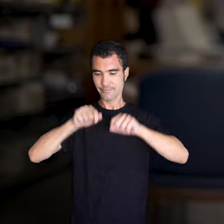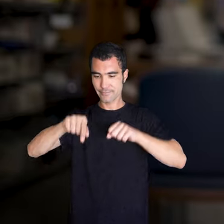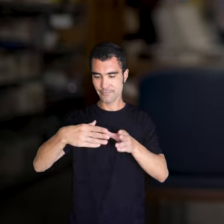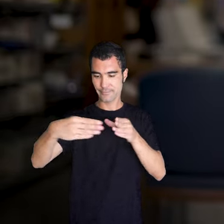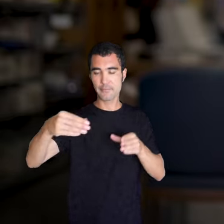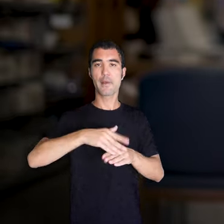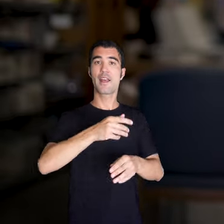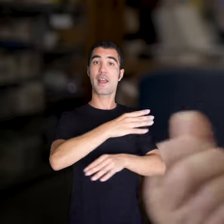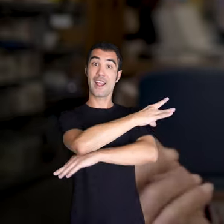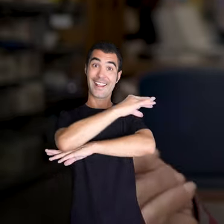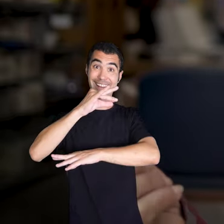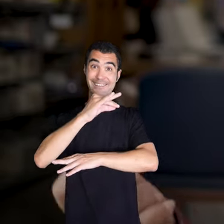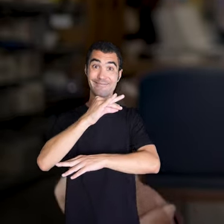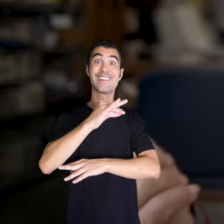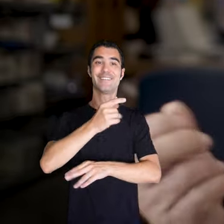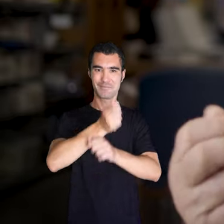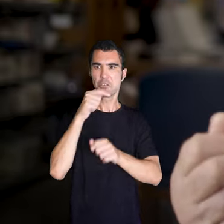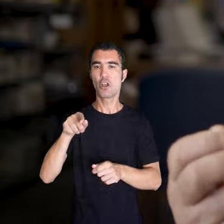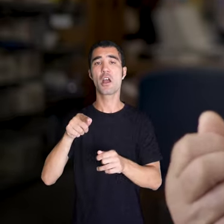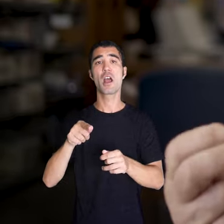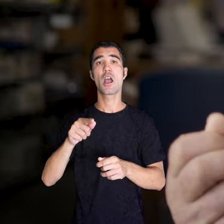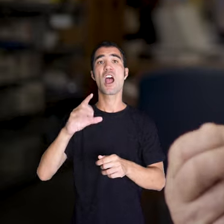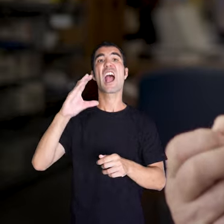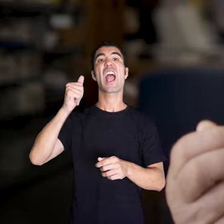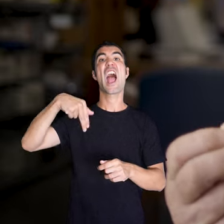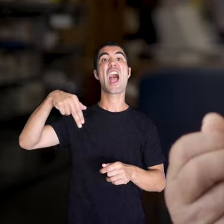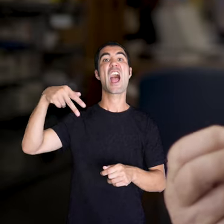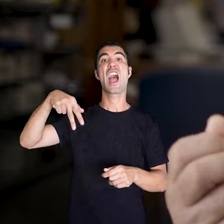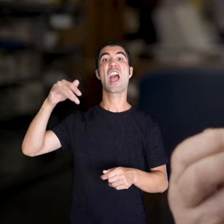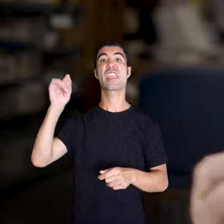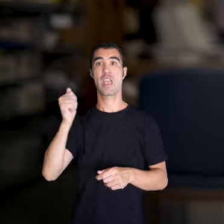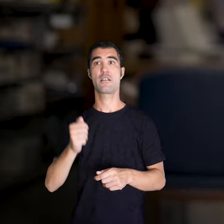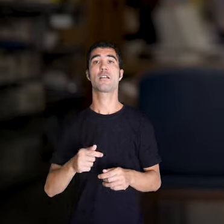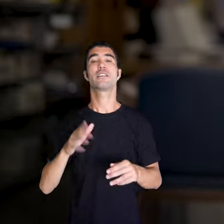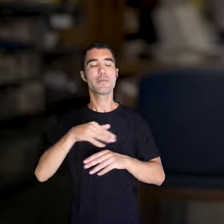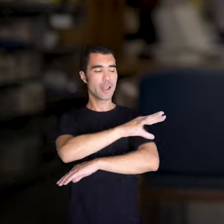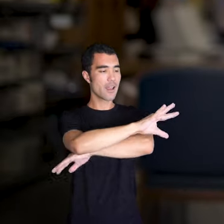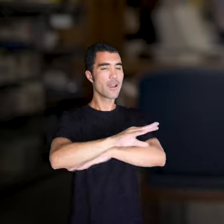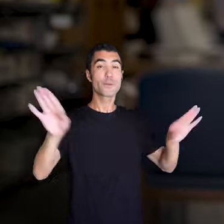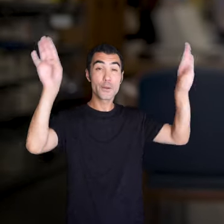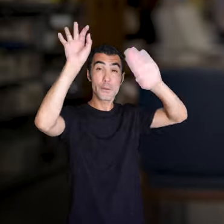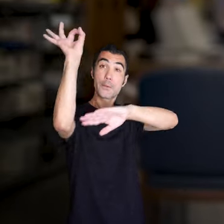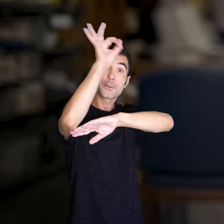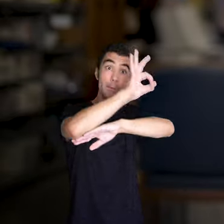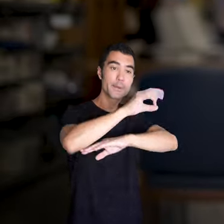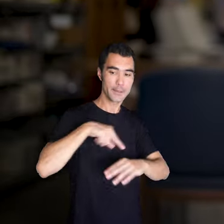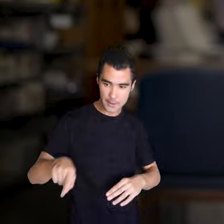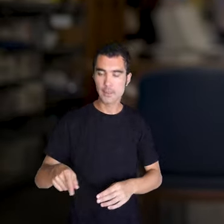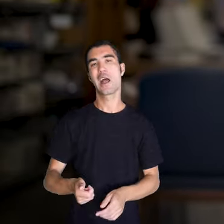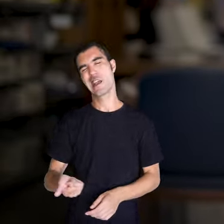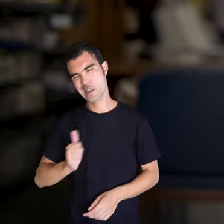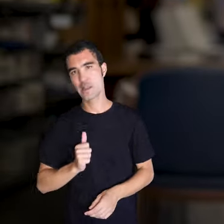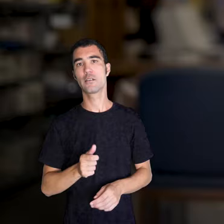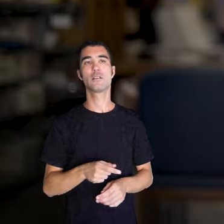canyum, i quan de matí, quan veníem de pescar calamars d'aigua, doncs les teníem, el